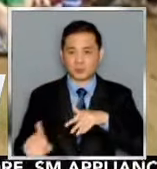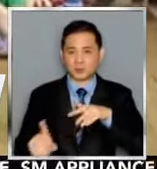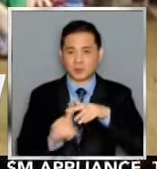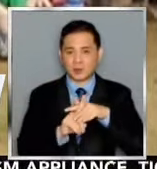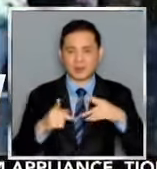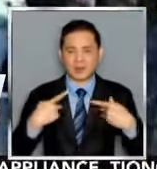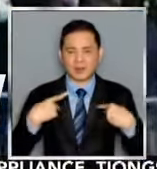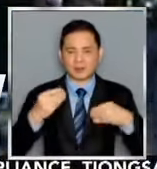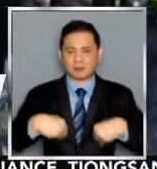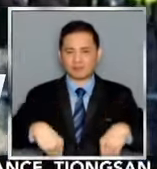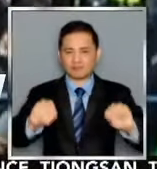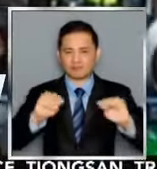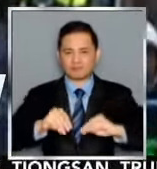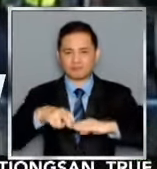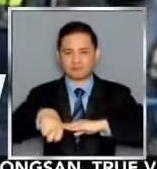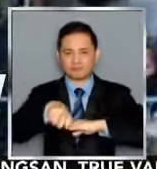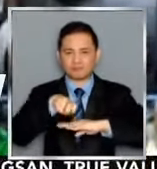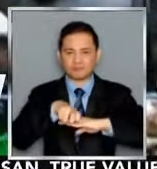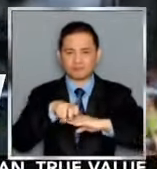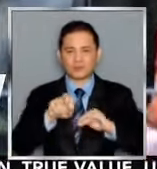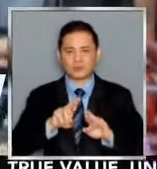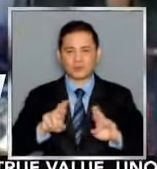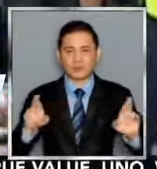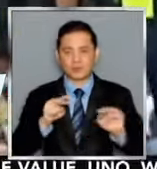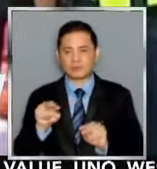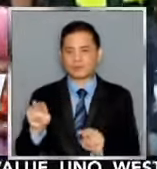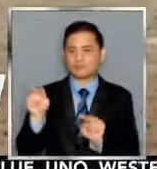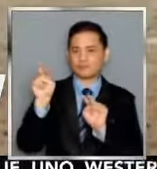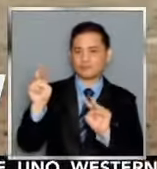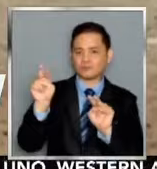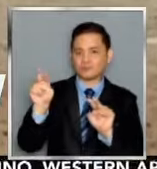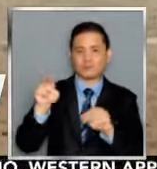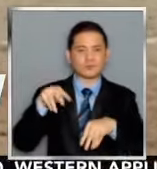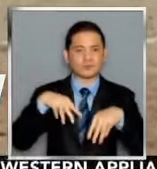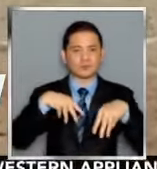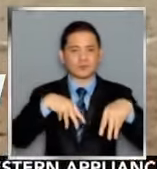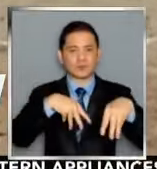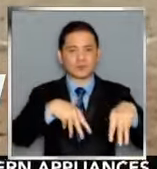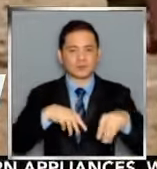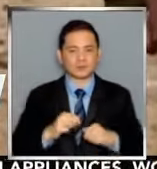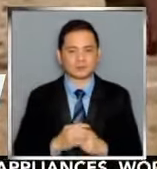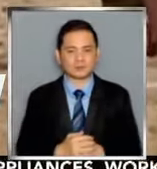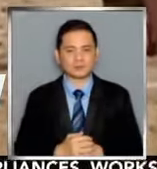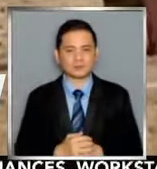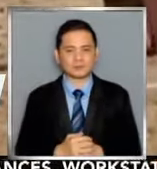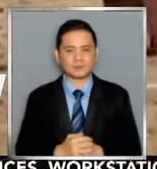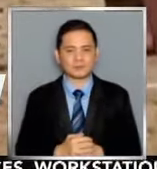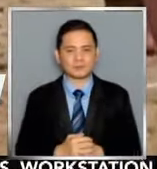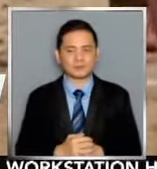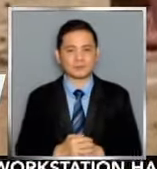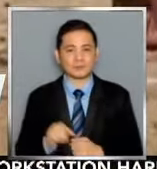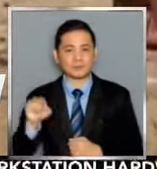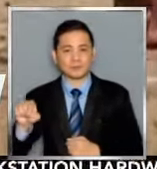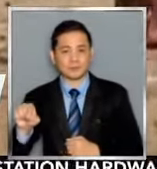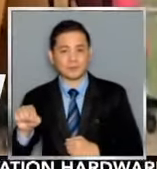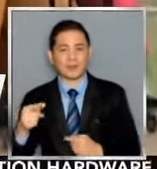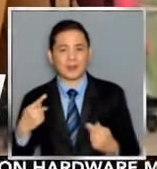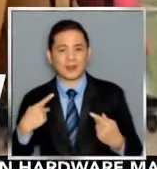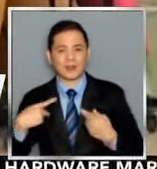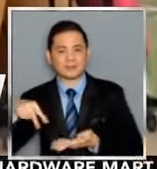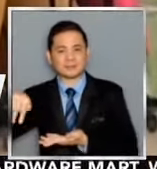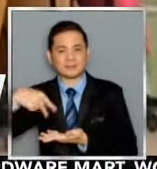karton sa kalsada para matutukan talaga ang parada. Sa Melvin Jones ang venue ng Grand Street Dancing